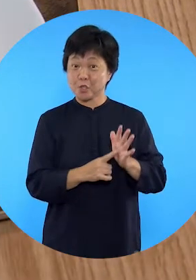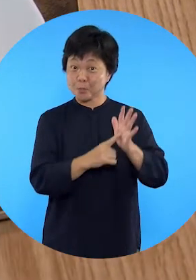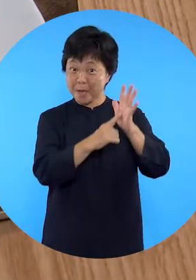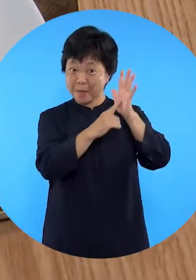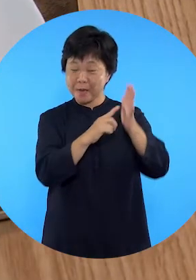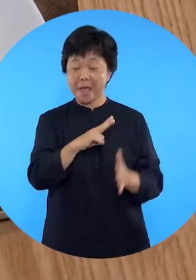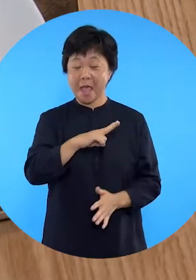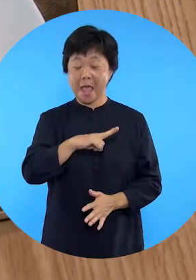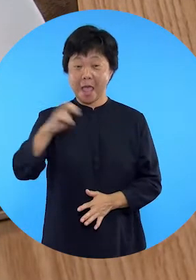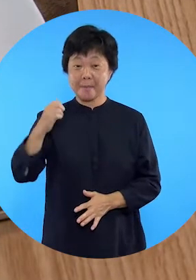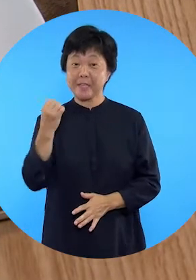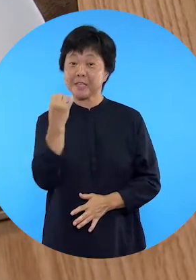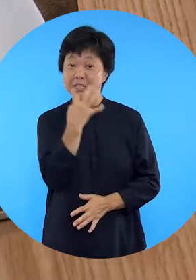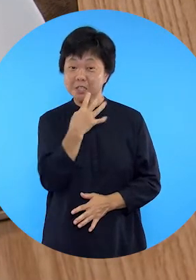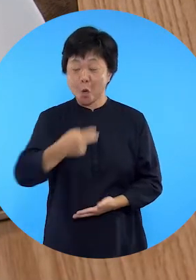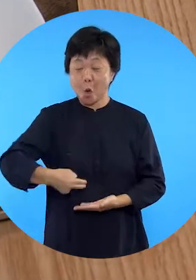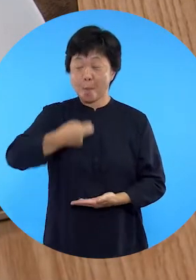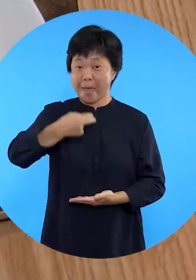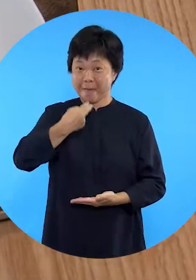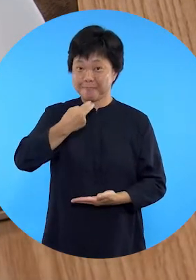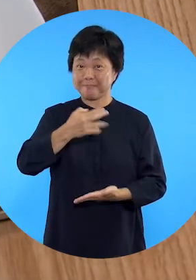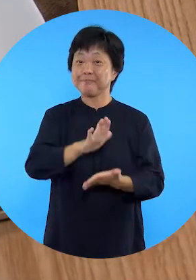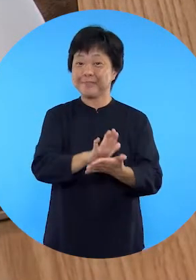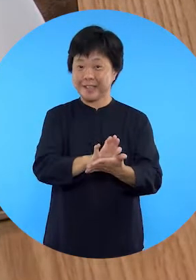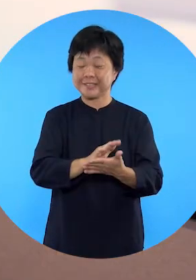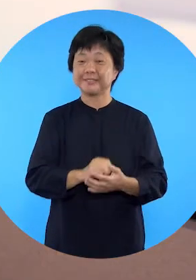看板メニューはエビ塩麺です。